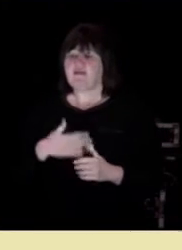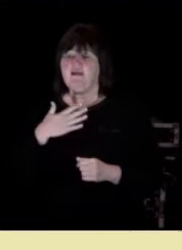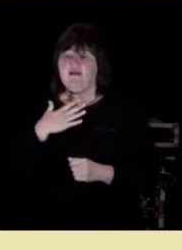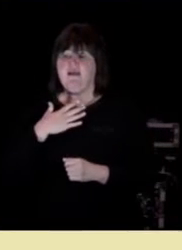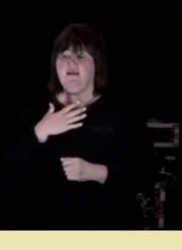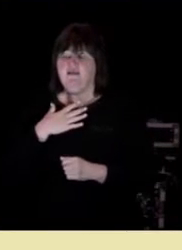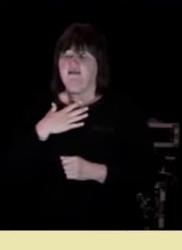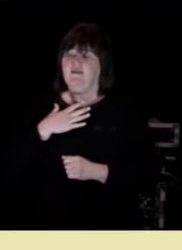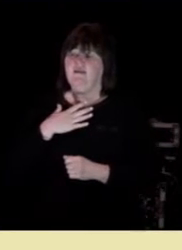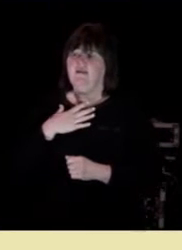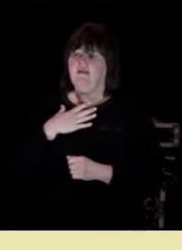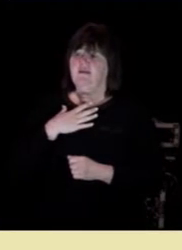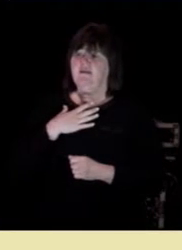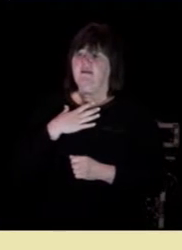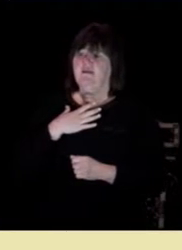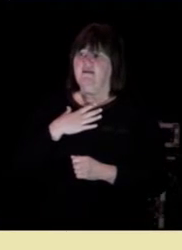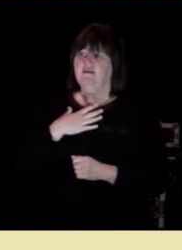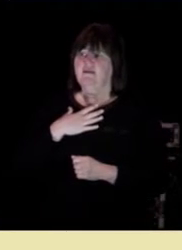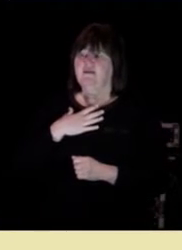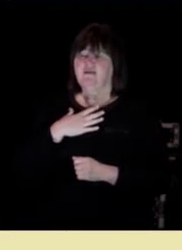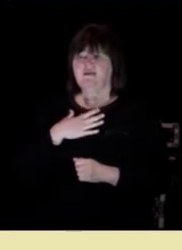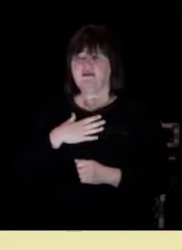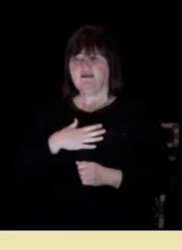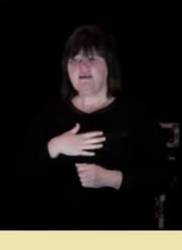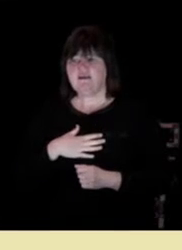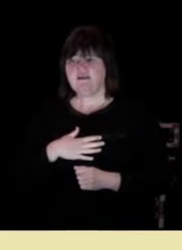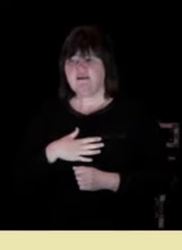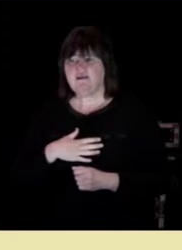Som i fravær av